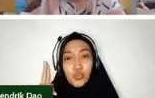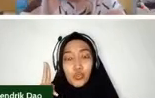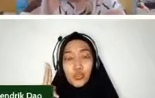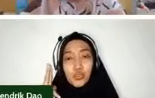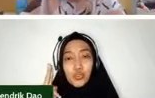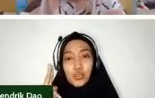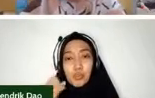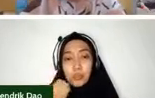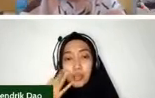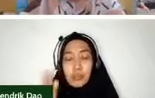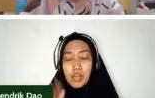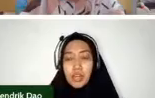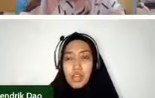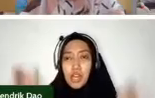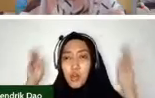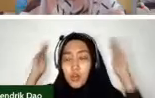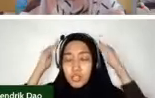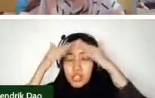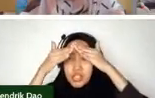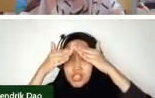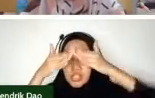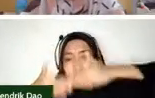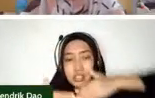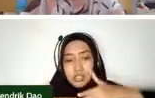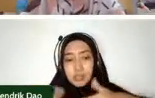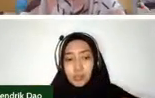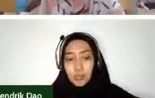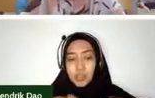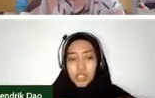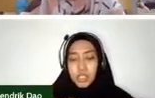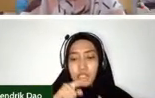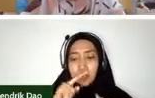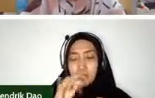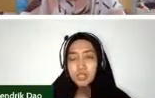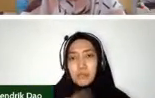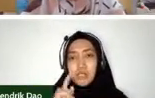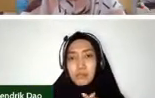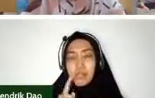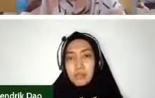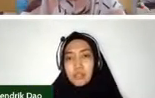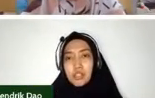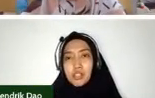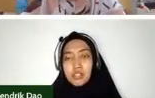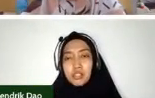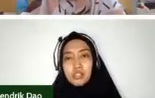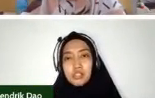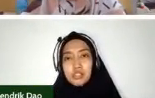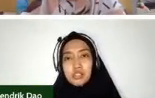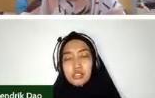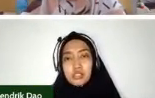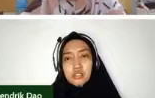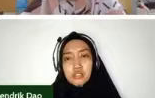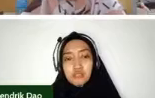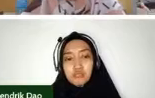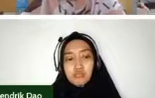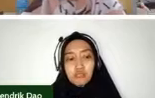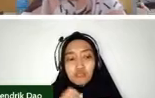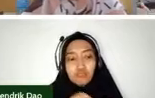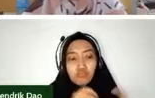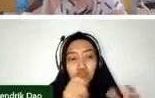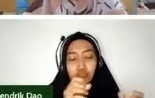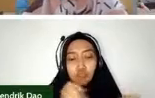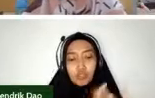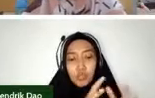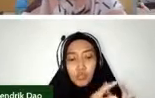anak autis itu sehingga kita bisa mendapatkan dia bersama teman-teman yang mungkin ada teman-teman di antara sekian banyak teman mereka itu dalam kelompok ada